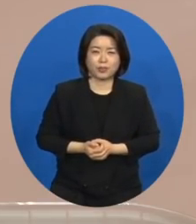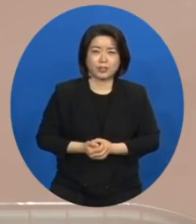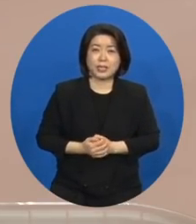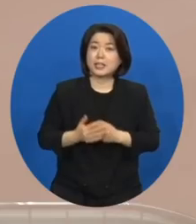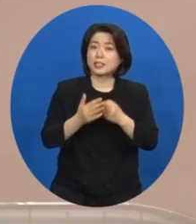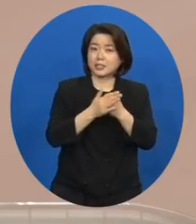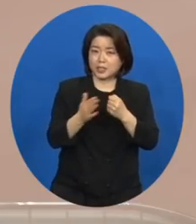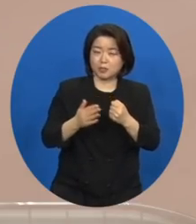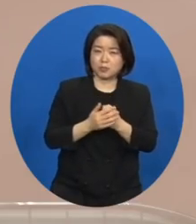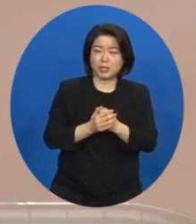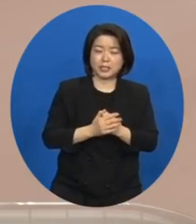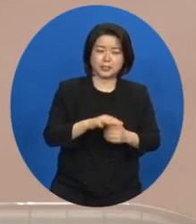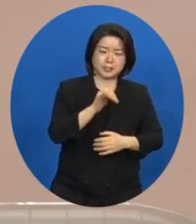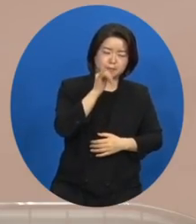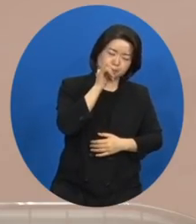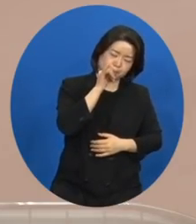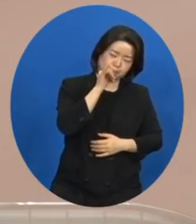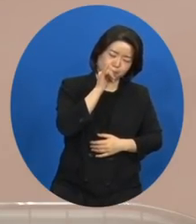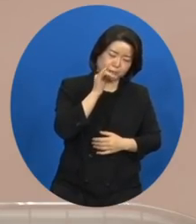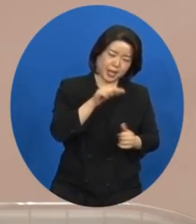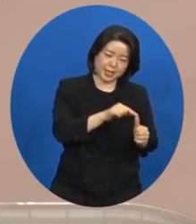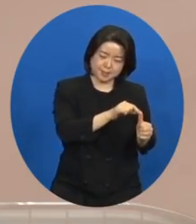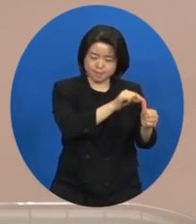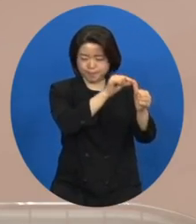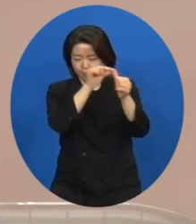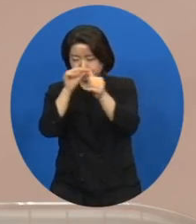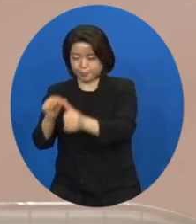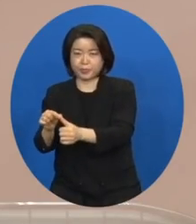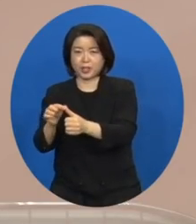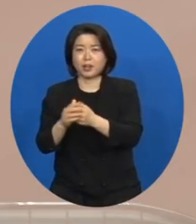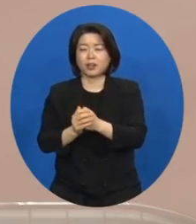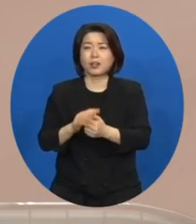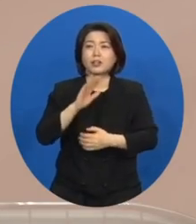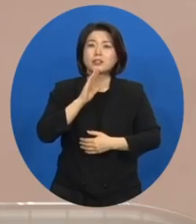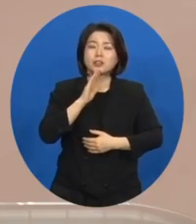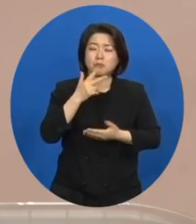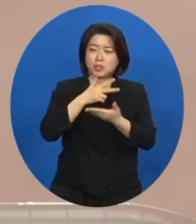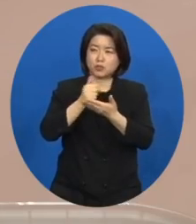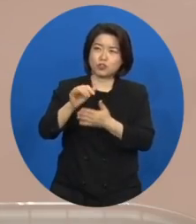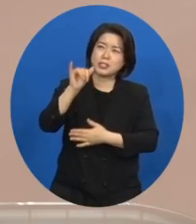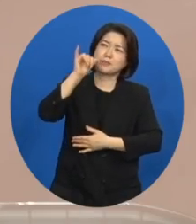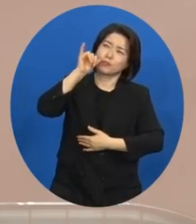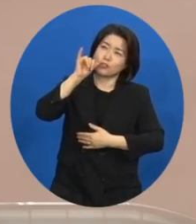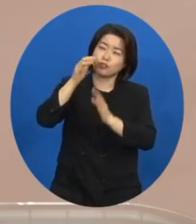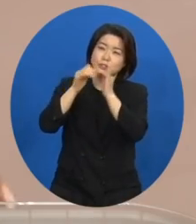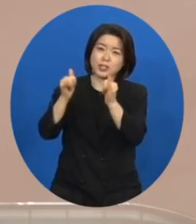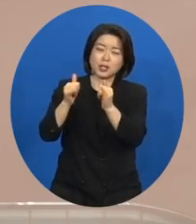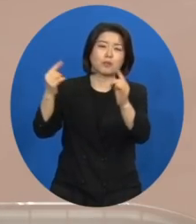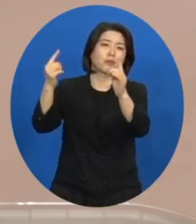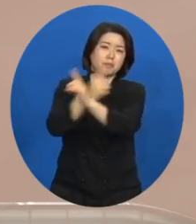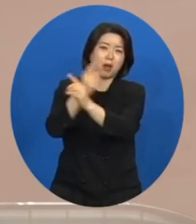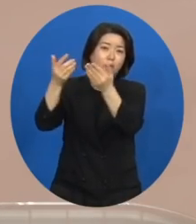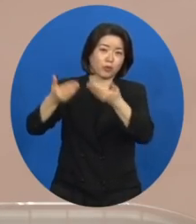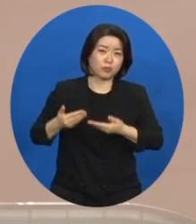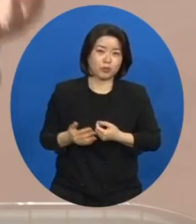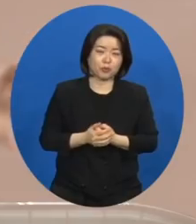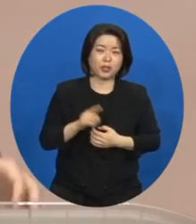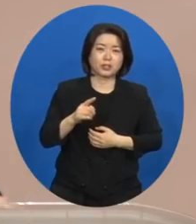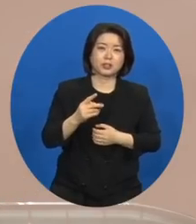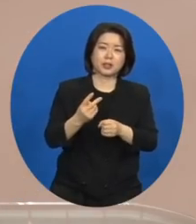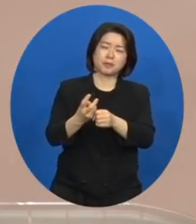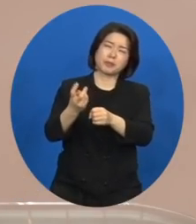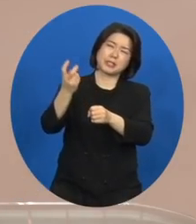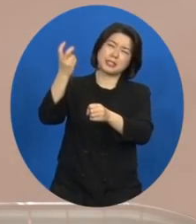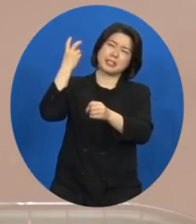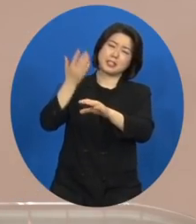그래서 그 중독에서 건지시고 저를 정말 주님께 증폭된 자 로 바꾸어 쓴 것이죠 그 제한이 십 년이 훨씬 더